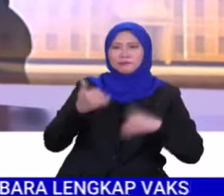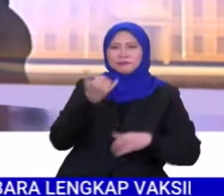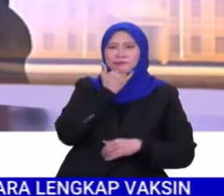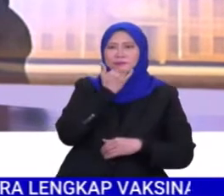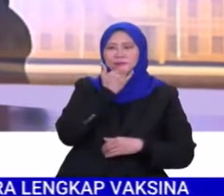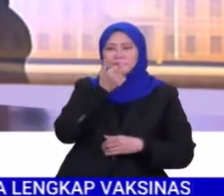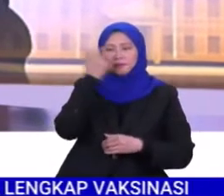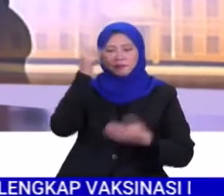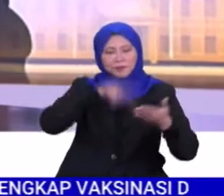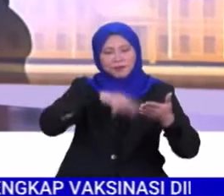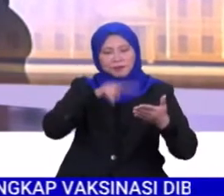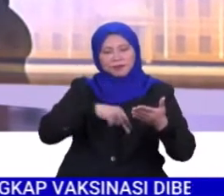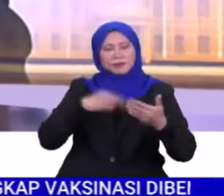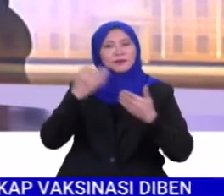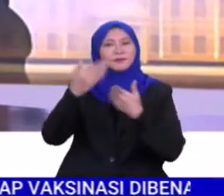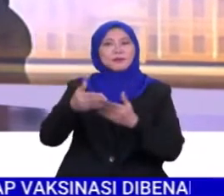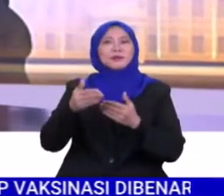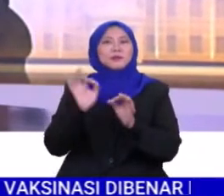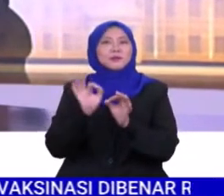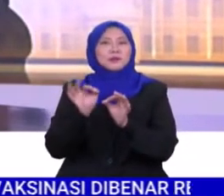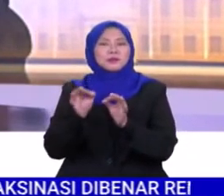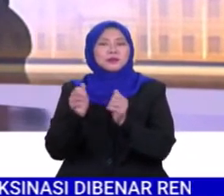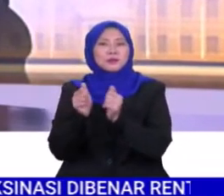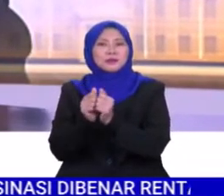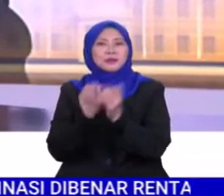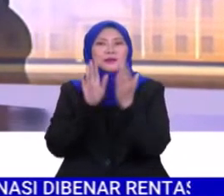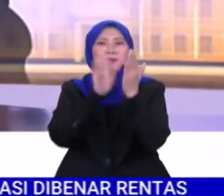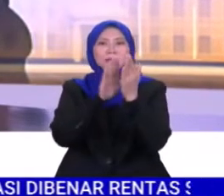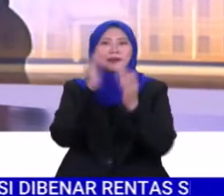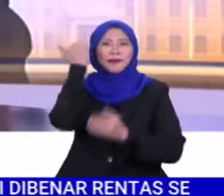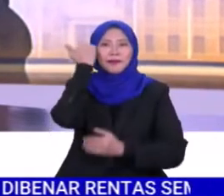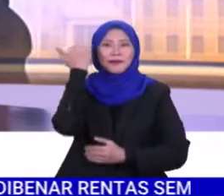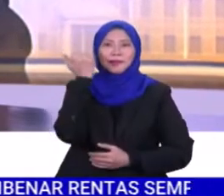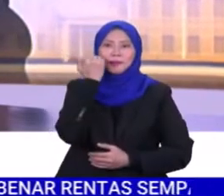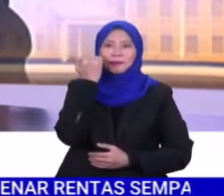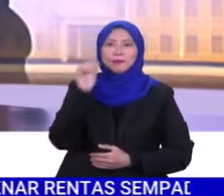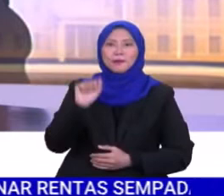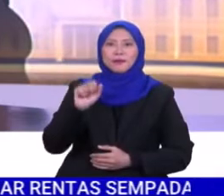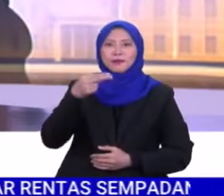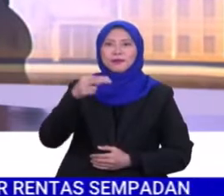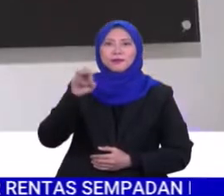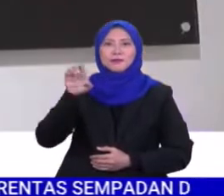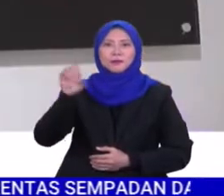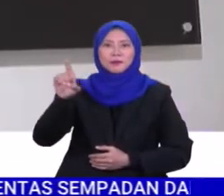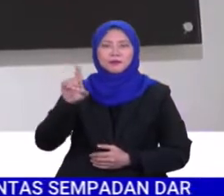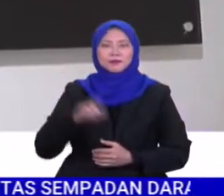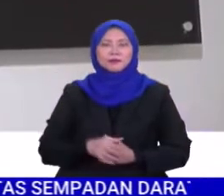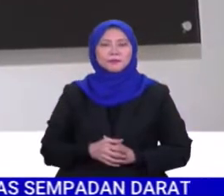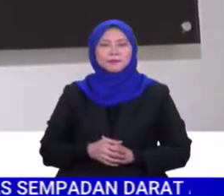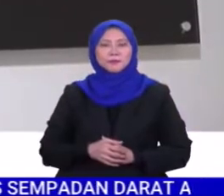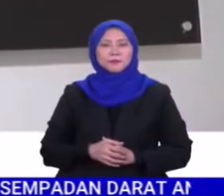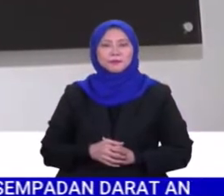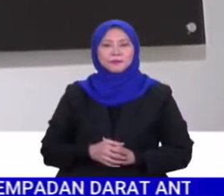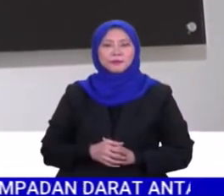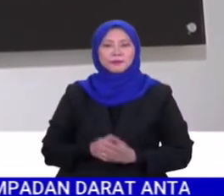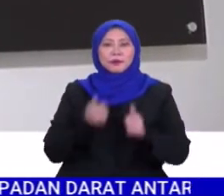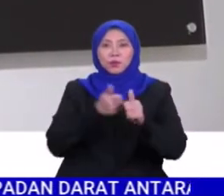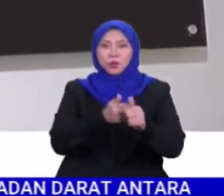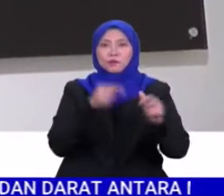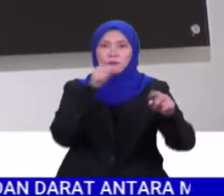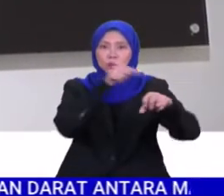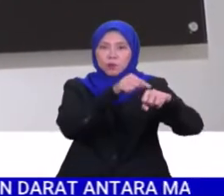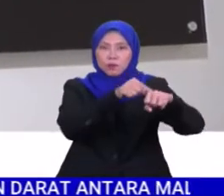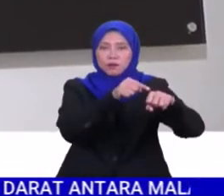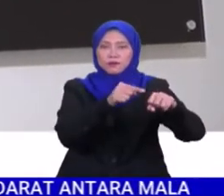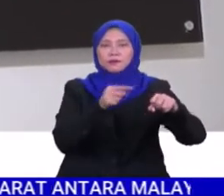tuduhan terhadapnya dibacakan oleh juru base dihadapan Hakim Achmad Fadli Bahrudin mengikuti tuduhan